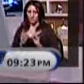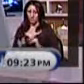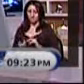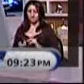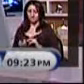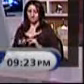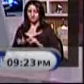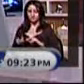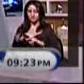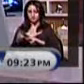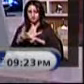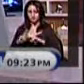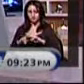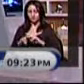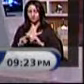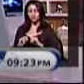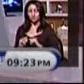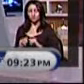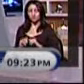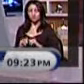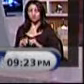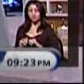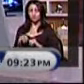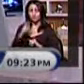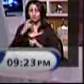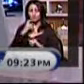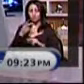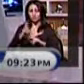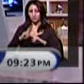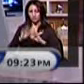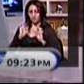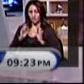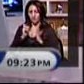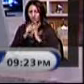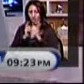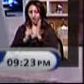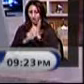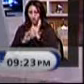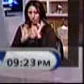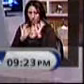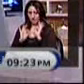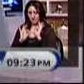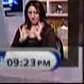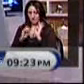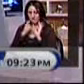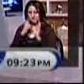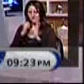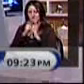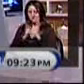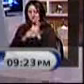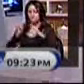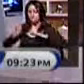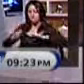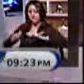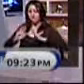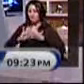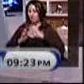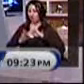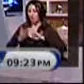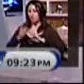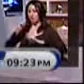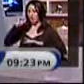السلطات المصرية اصلا اكبر اهانة للقانون. هو الحكم اختياري، ده حكم المحكمة الدستورية،